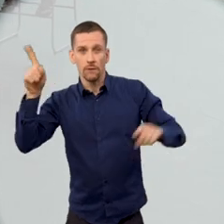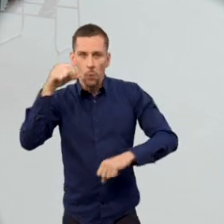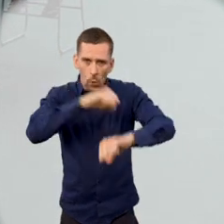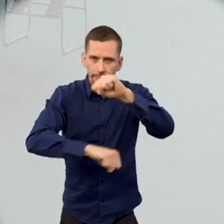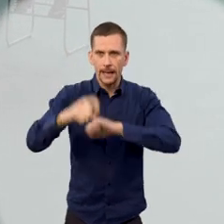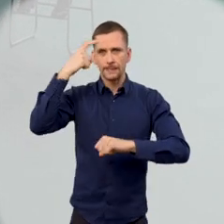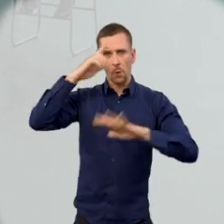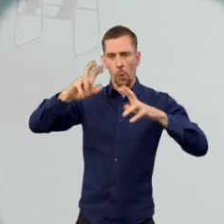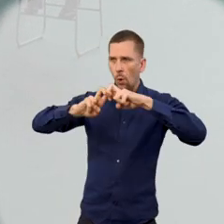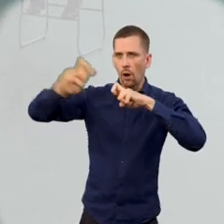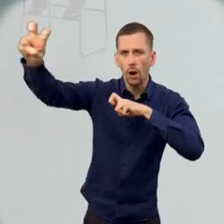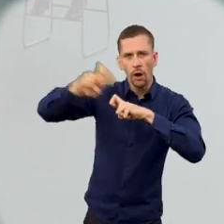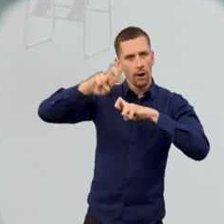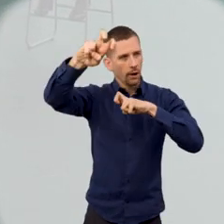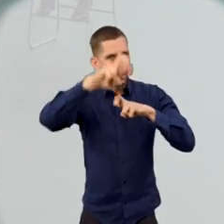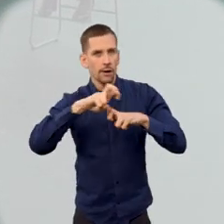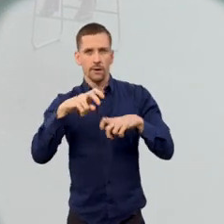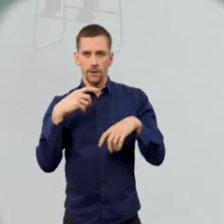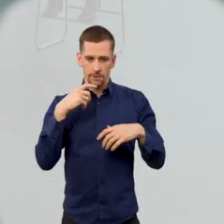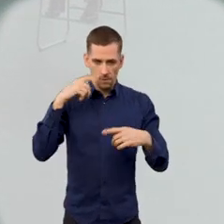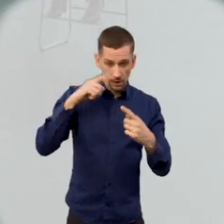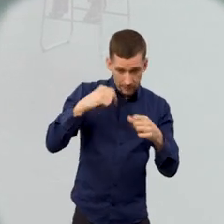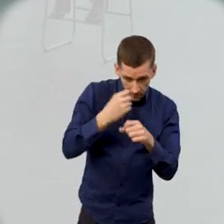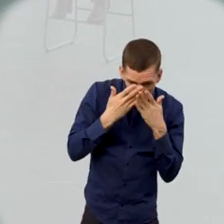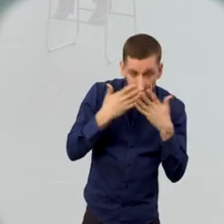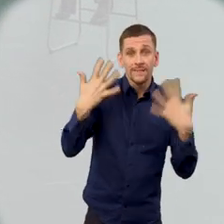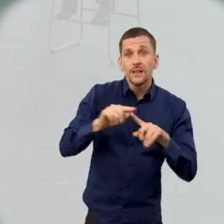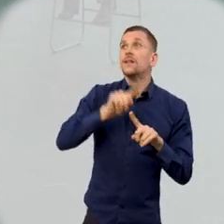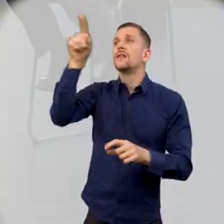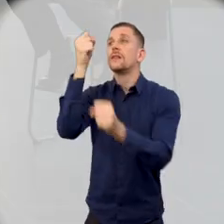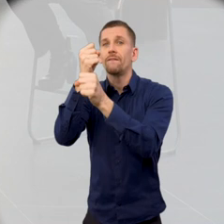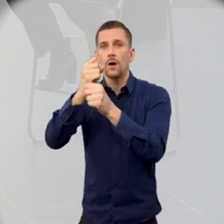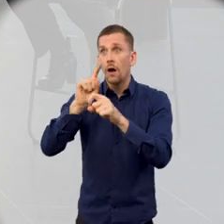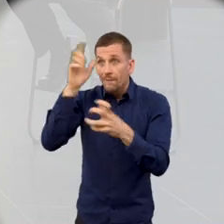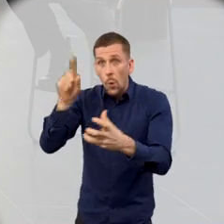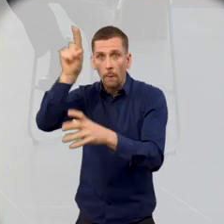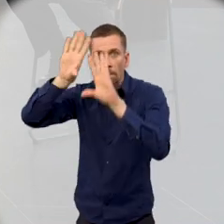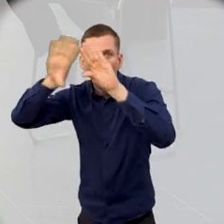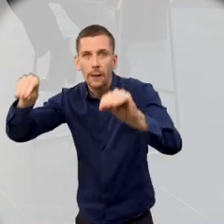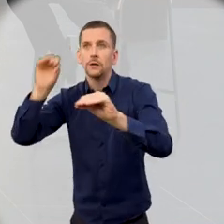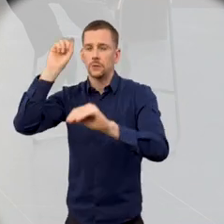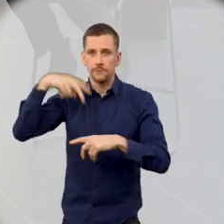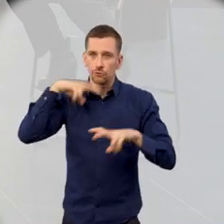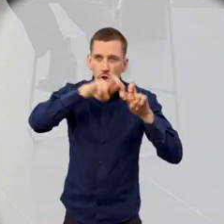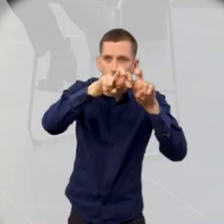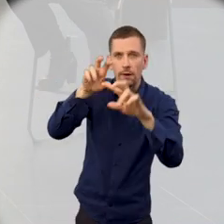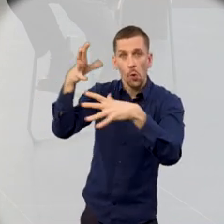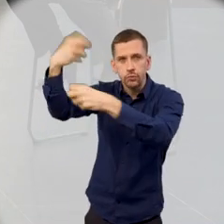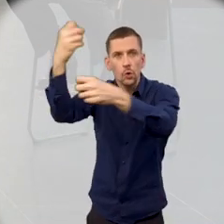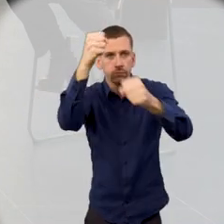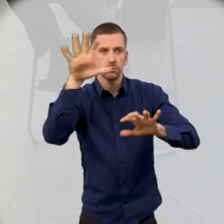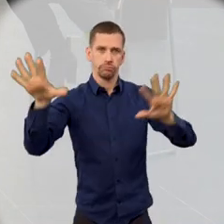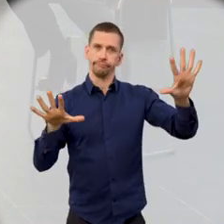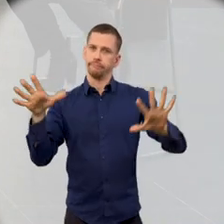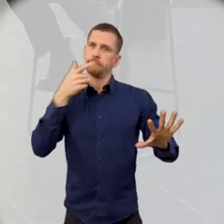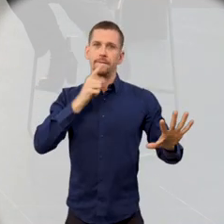des élèves qui viennent de toute la France et va se poser la question de la mobilité. Et du coup, nous, c'est comment on les accompagne aussi après à trouver un job dans leur